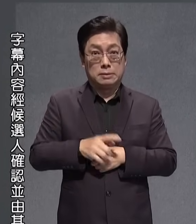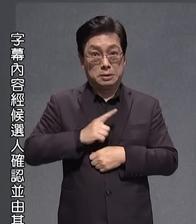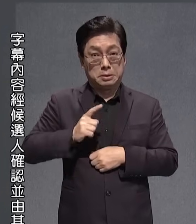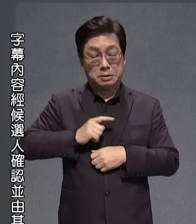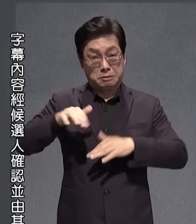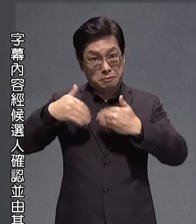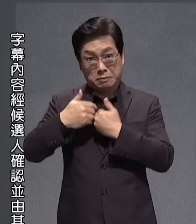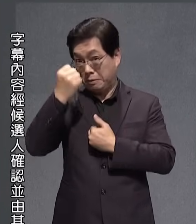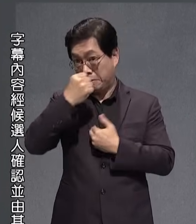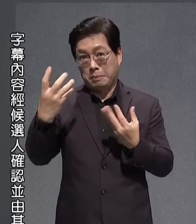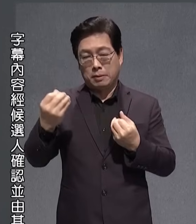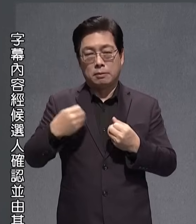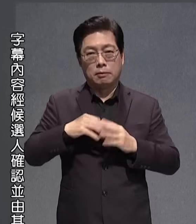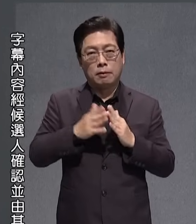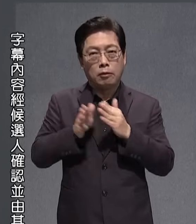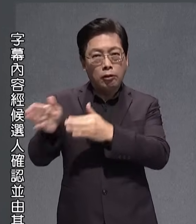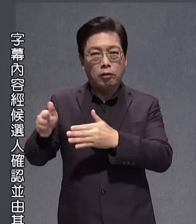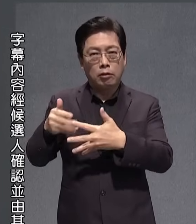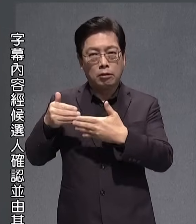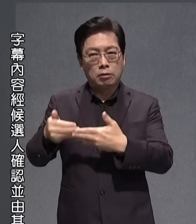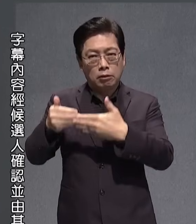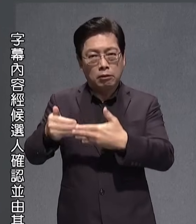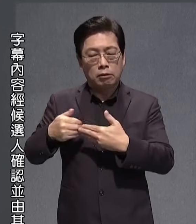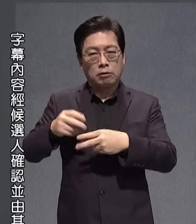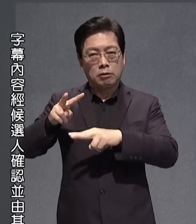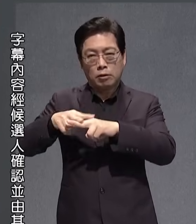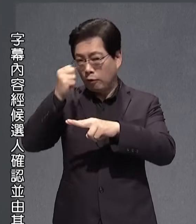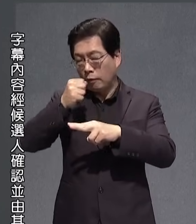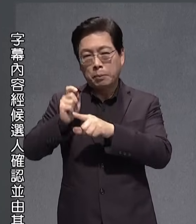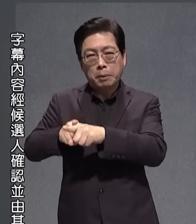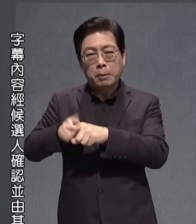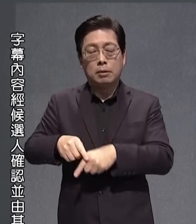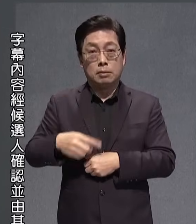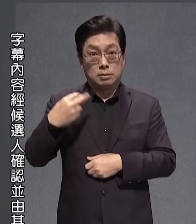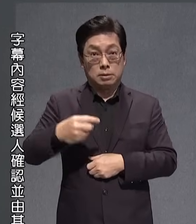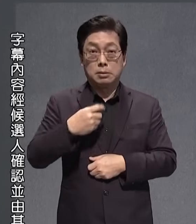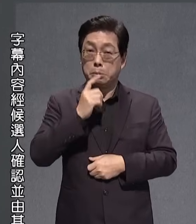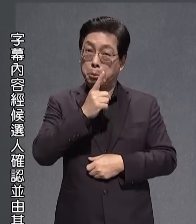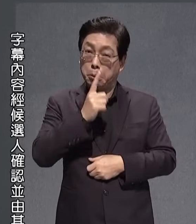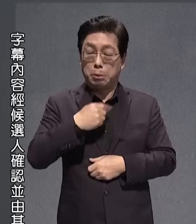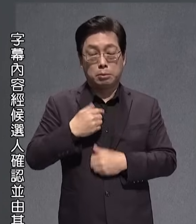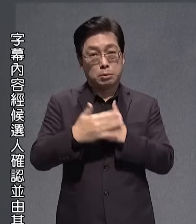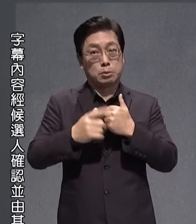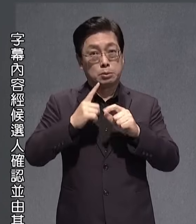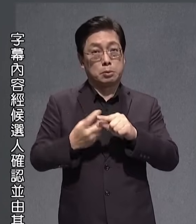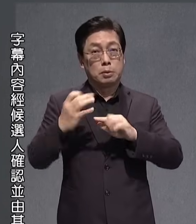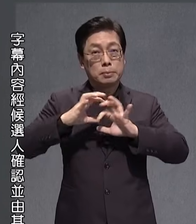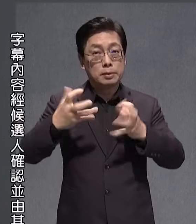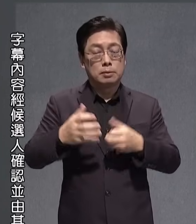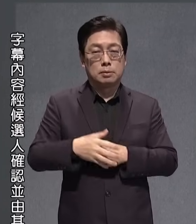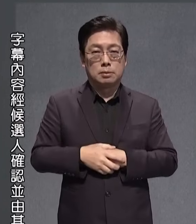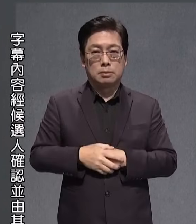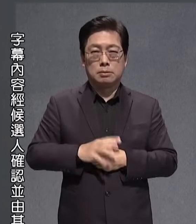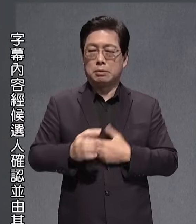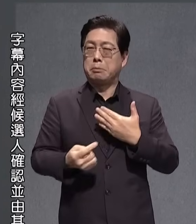反共，而且亲共。第二，嘴巴说要守护中华民国，但是呢，一方面